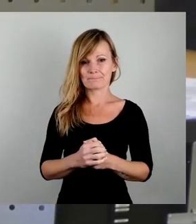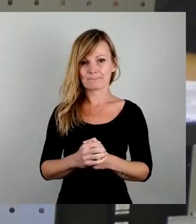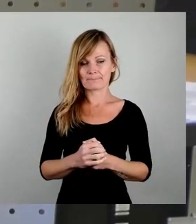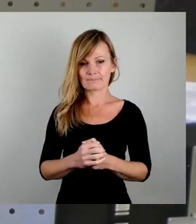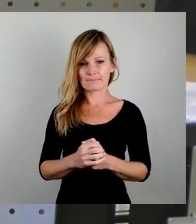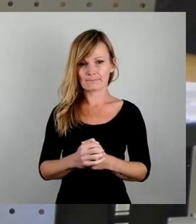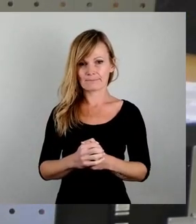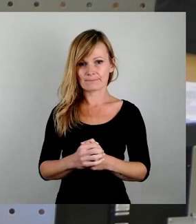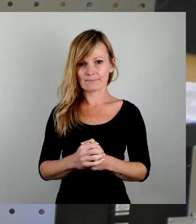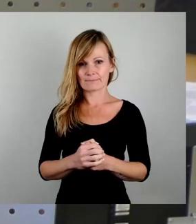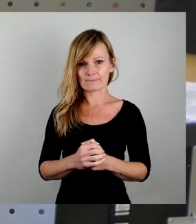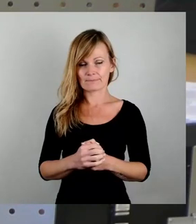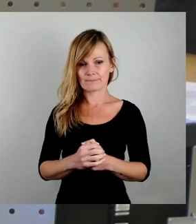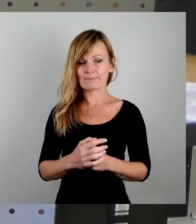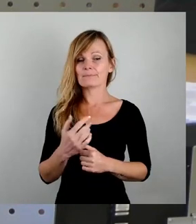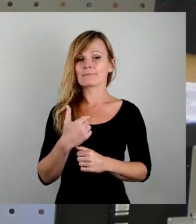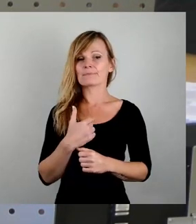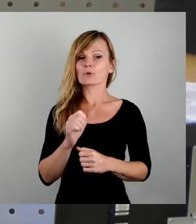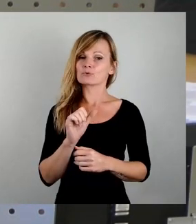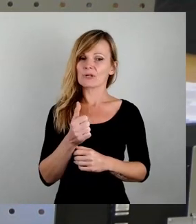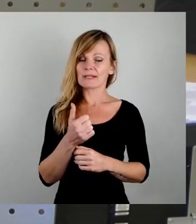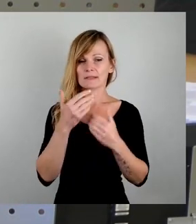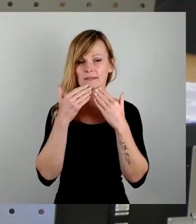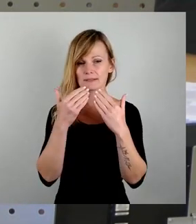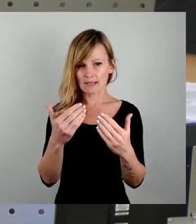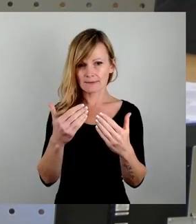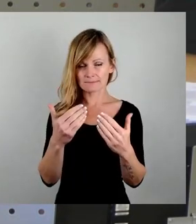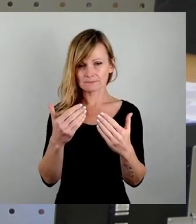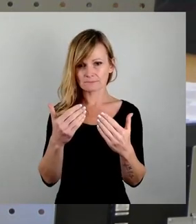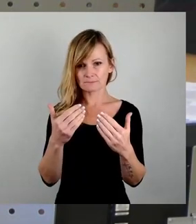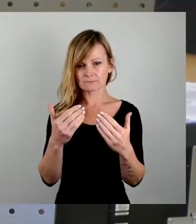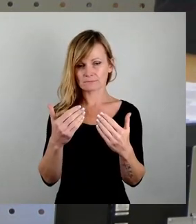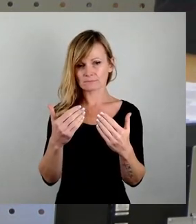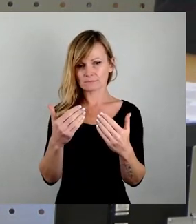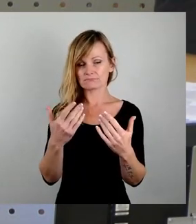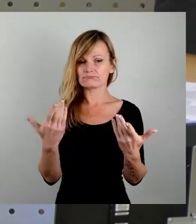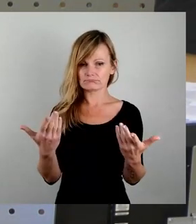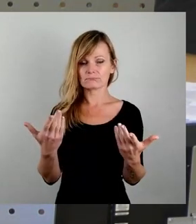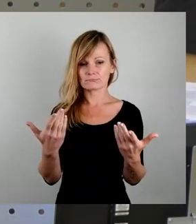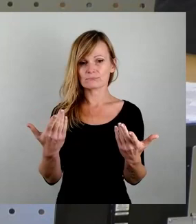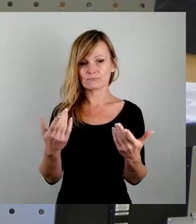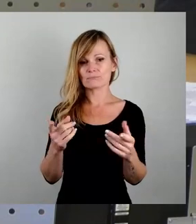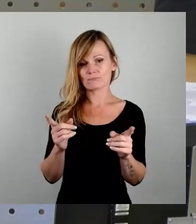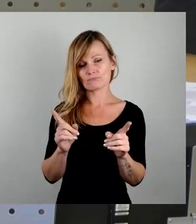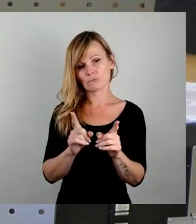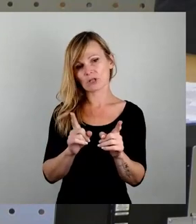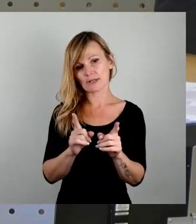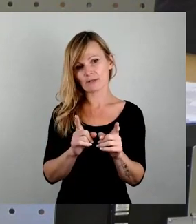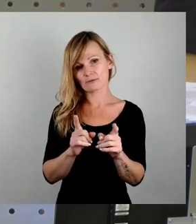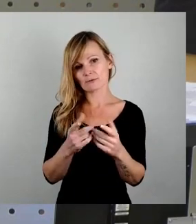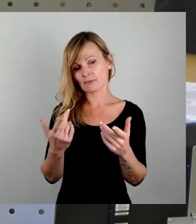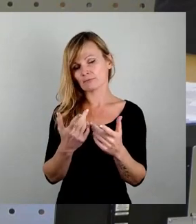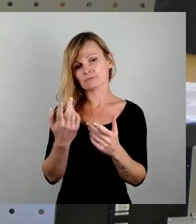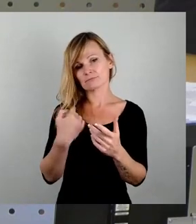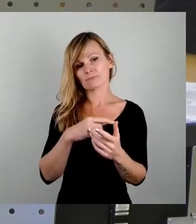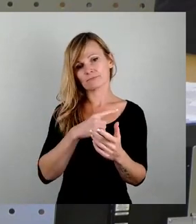Ich bedanke mich zunächst einmal, dass wir heute hier das gleich mit an den, nein, nicht ganz an den Anfang, aber auf